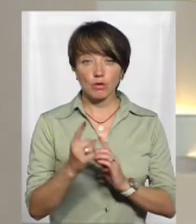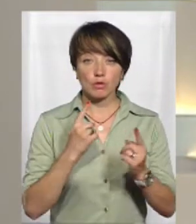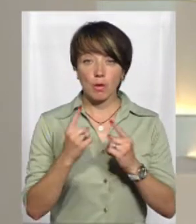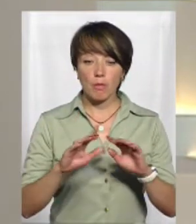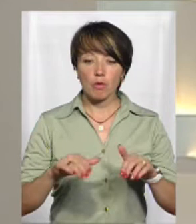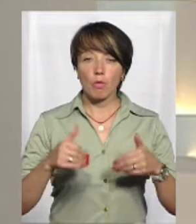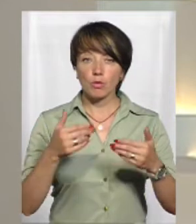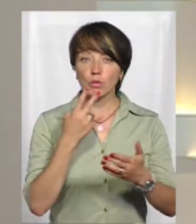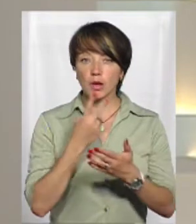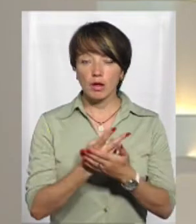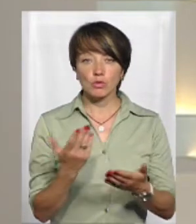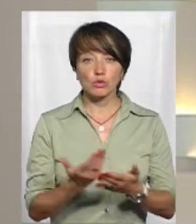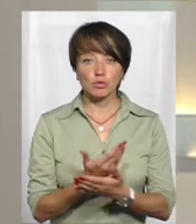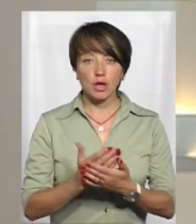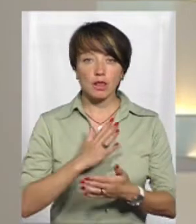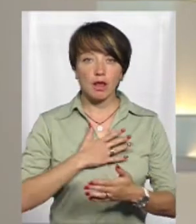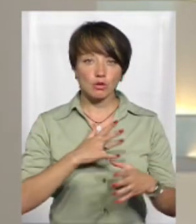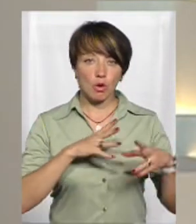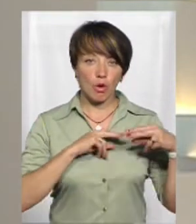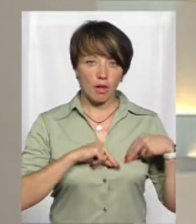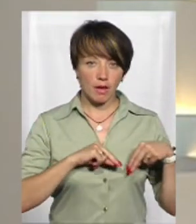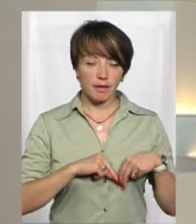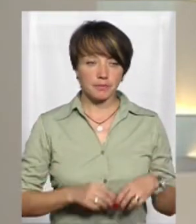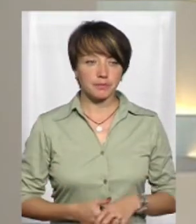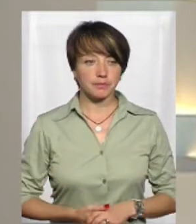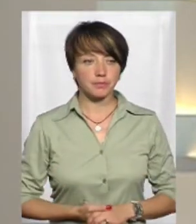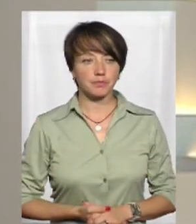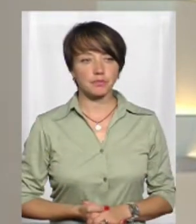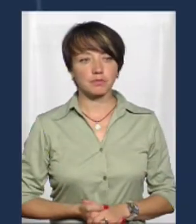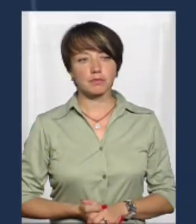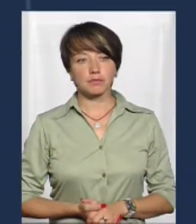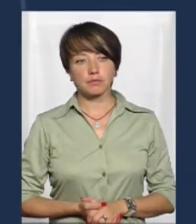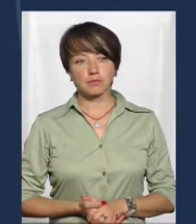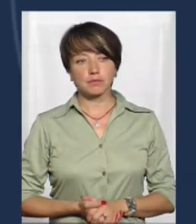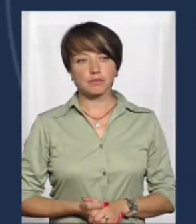пропоную переглянути сюжет нашого колеги Андрія Гуменного.